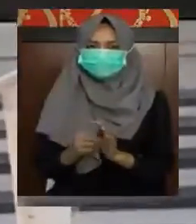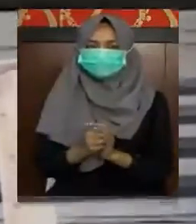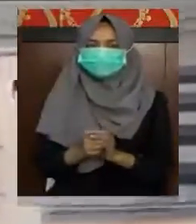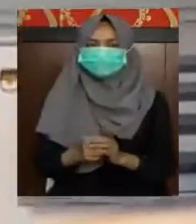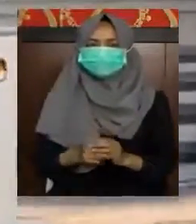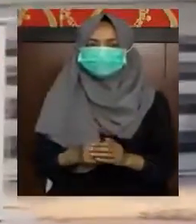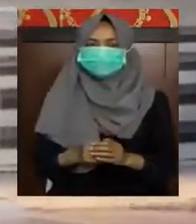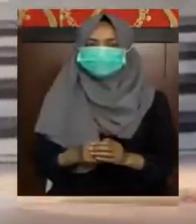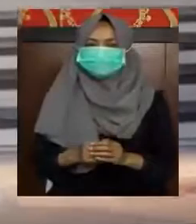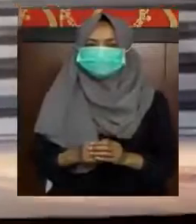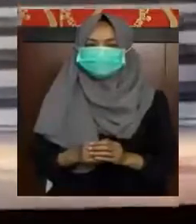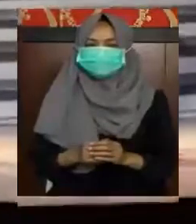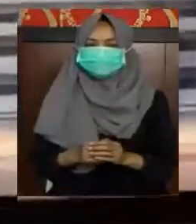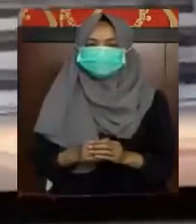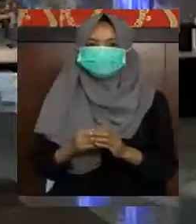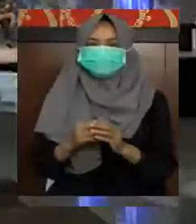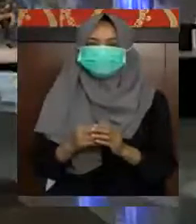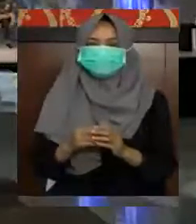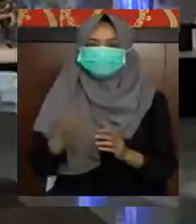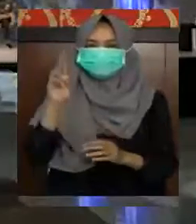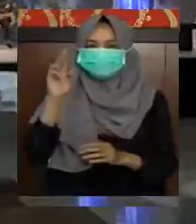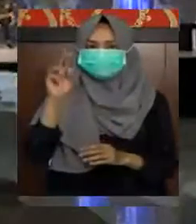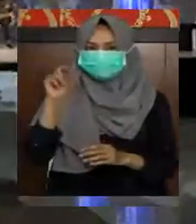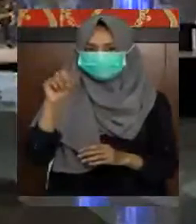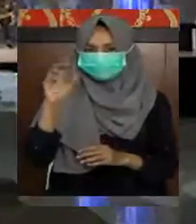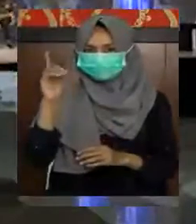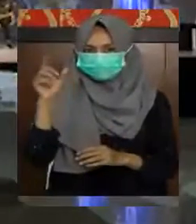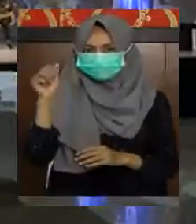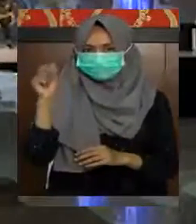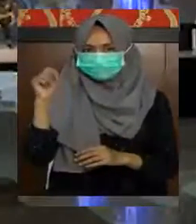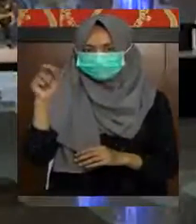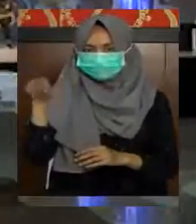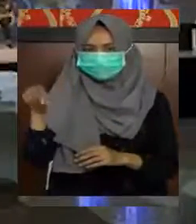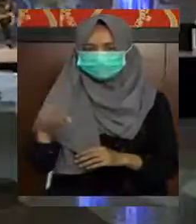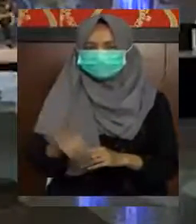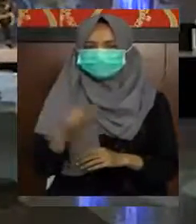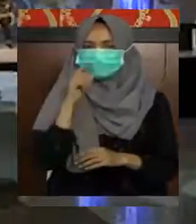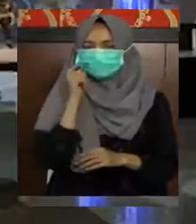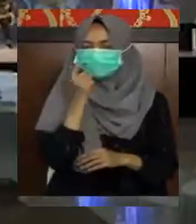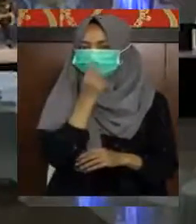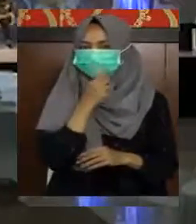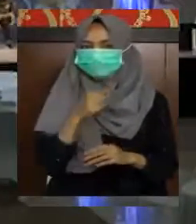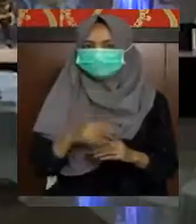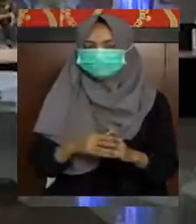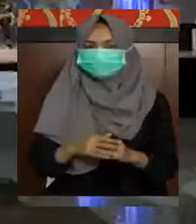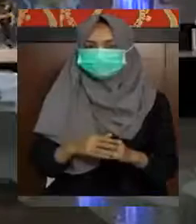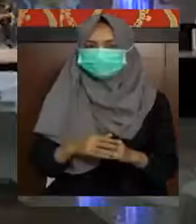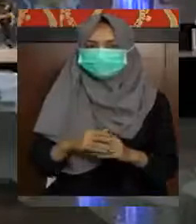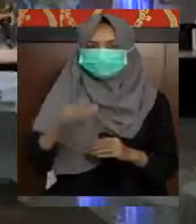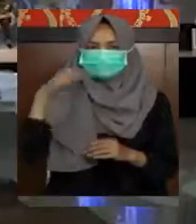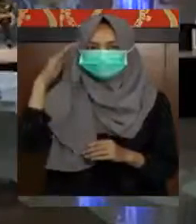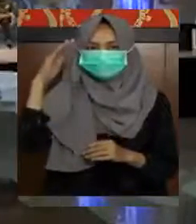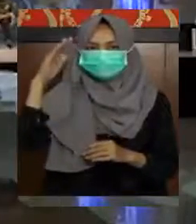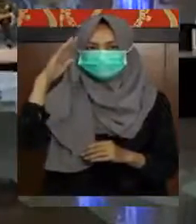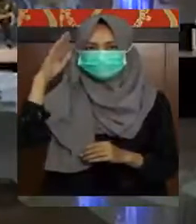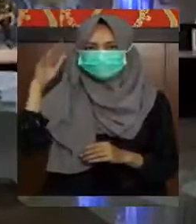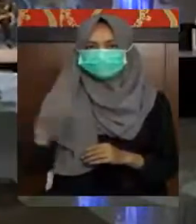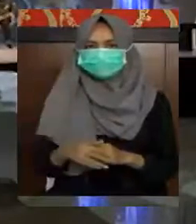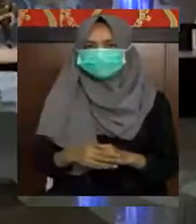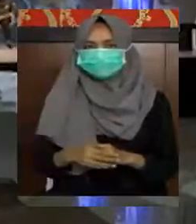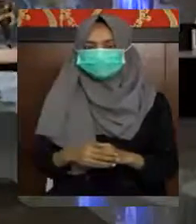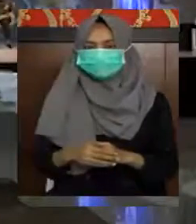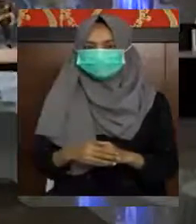atas pilihan terbaik untuk Kota Blitar tercinta selama 5 tahun ke depan. Namun untuk menutup kebersamaan kita malam hari ini, saya ingin mengundang dengan